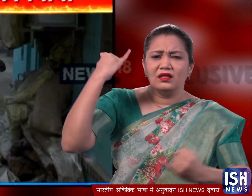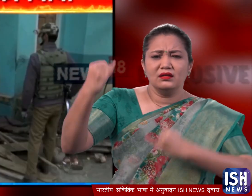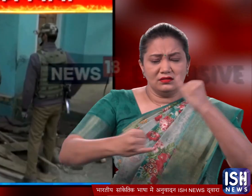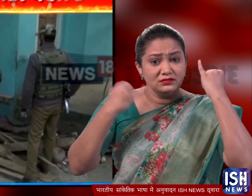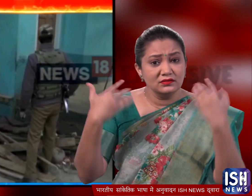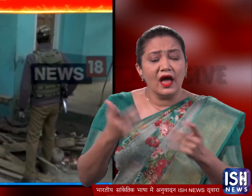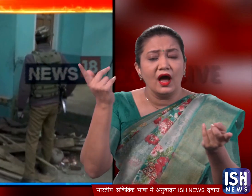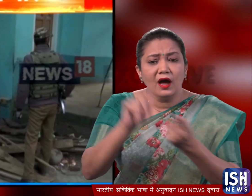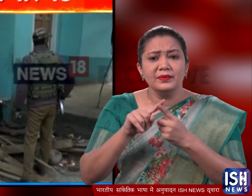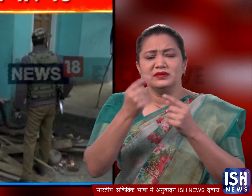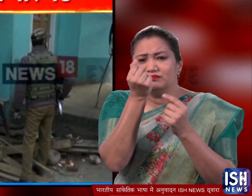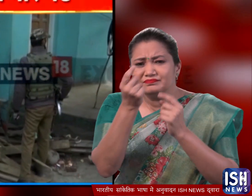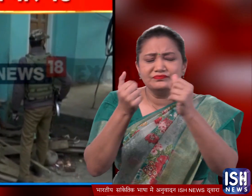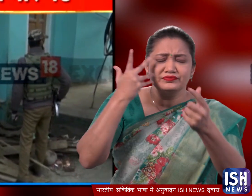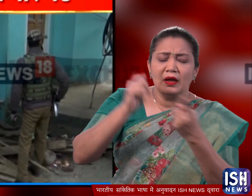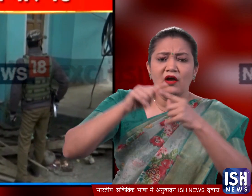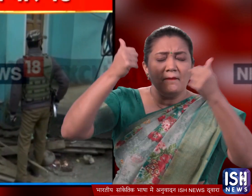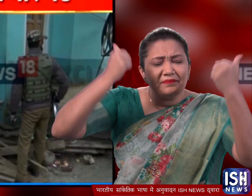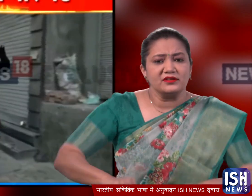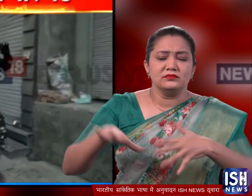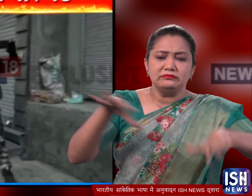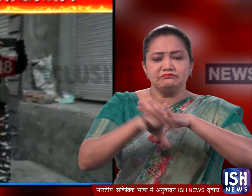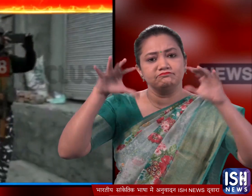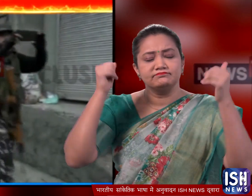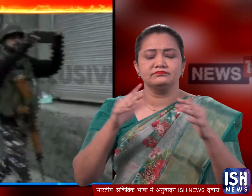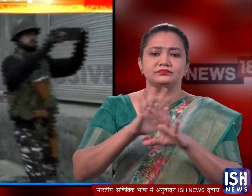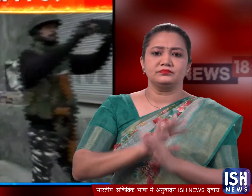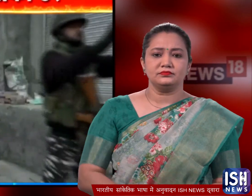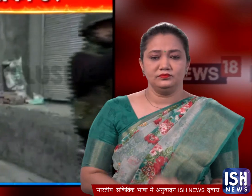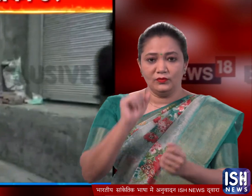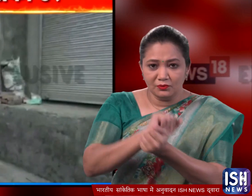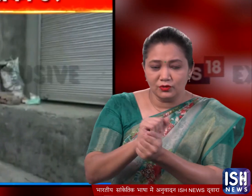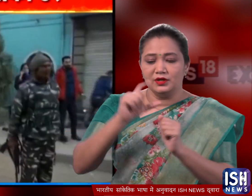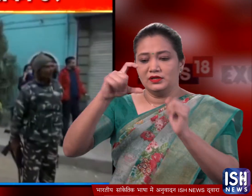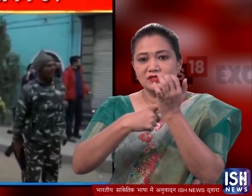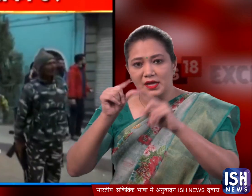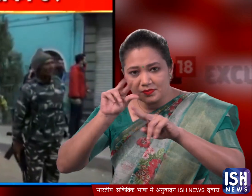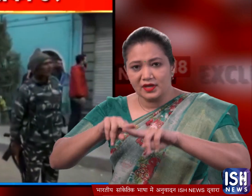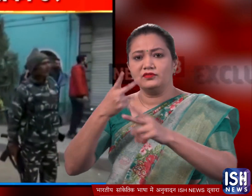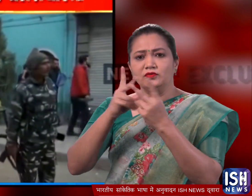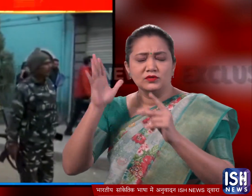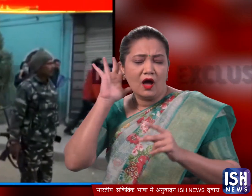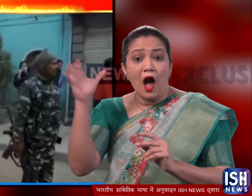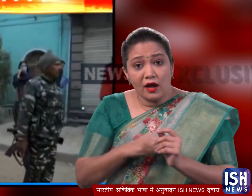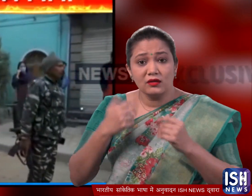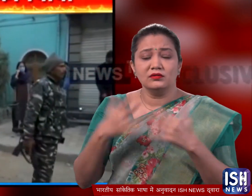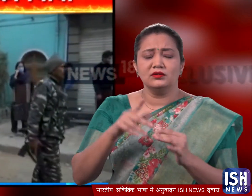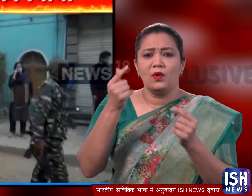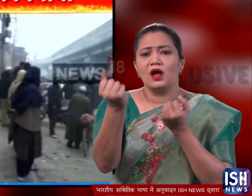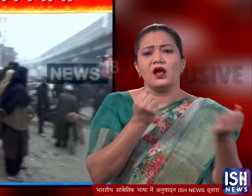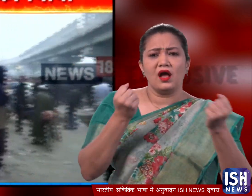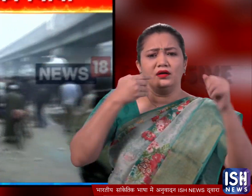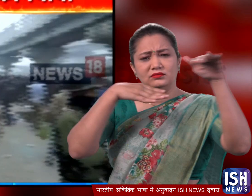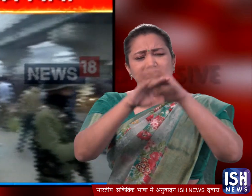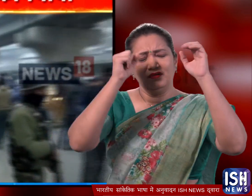गया ताकि आतंकियों की हर साजिश को नाकाम किया जा सके। इस अभियान से पहले पुलिस और सीआरपीएफ के जवानों को खुफिया खबर मिली कि एक कार